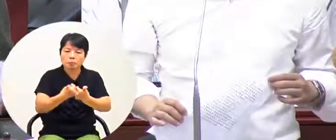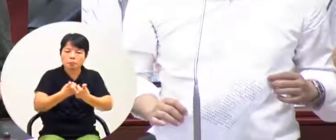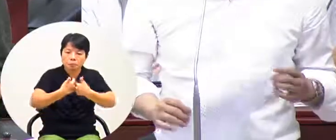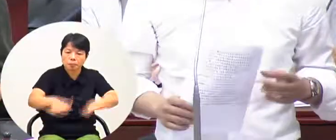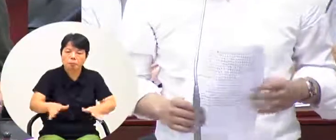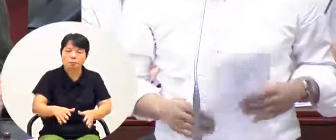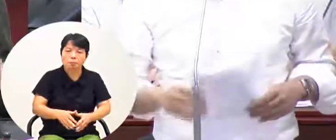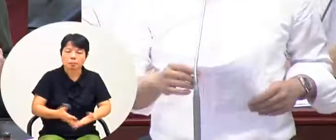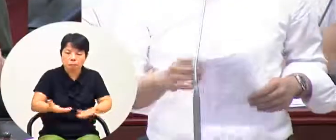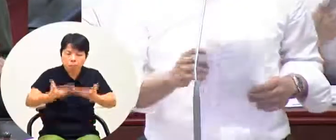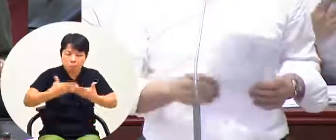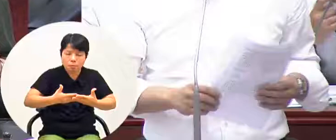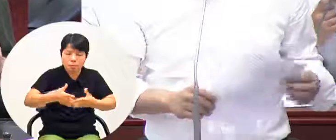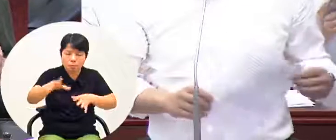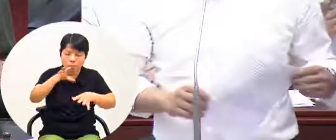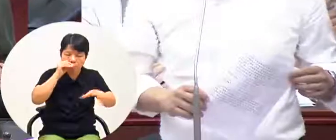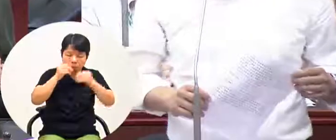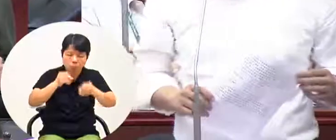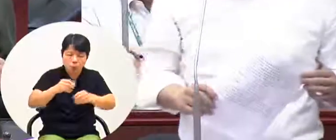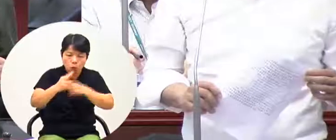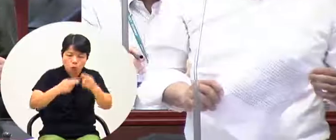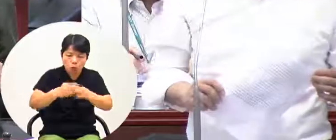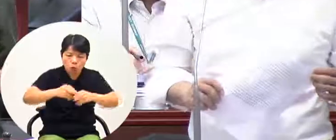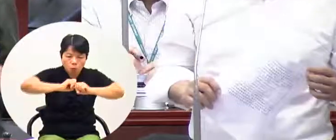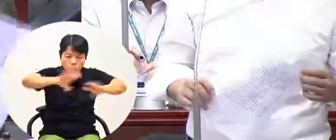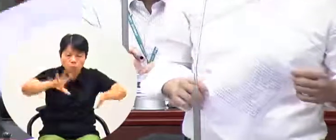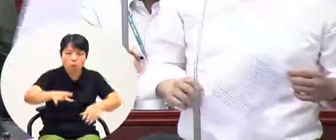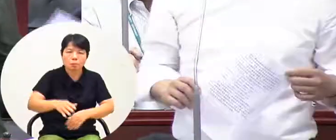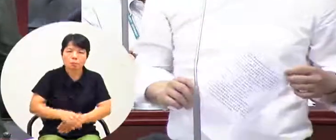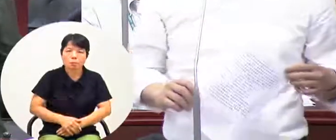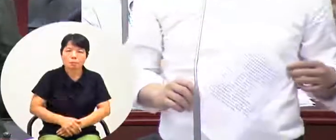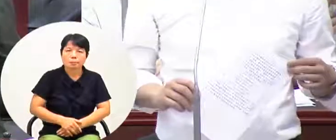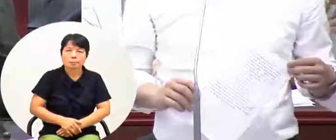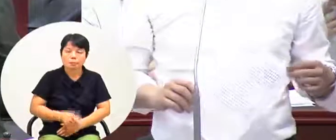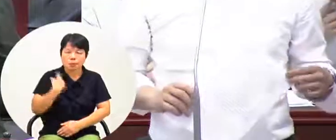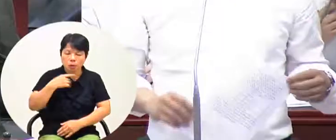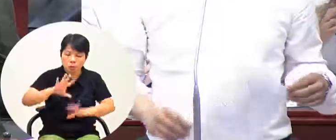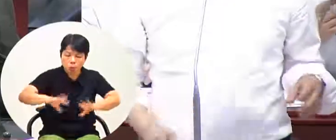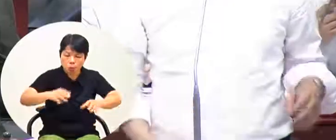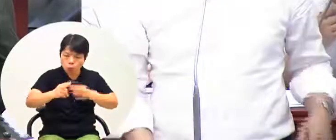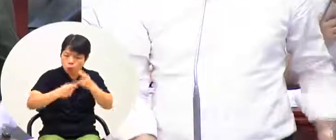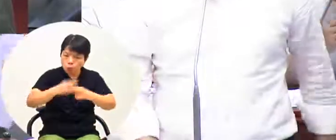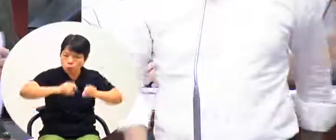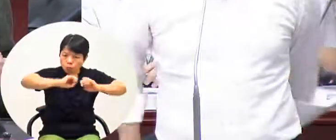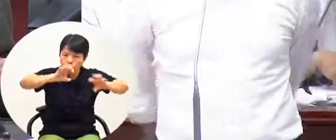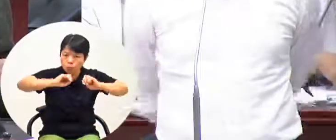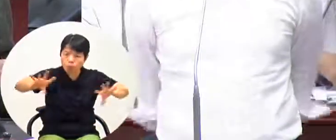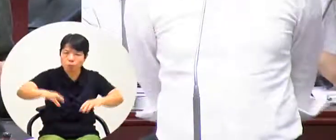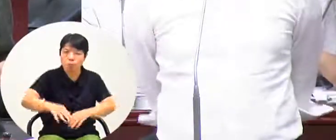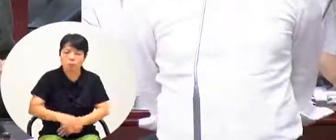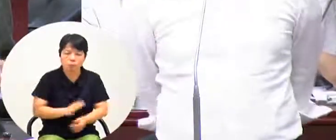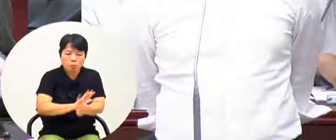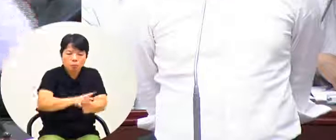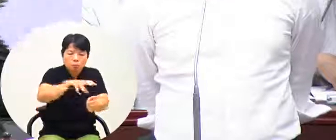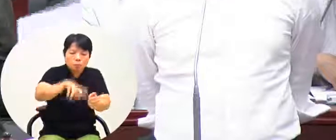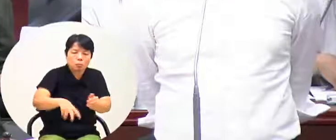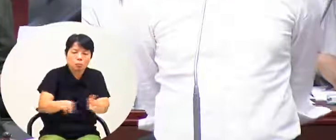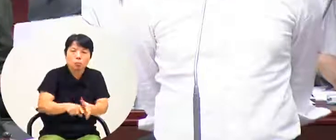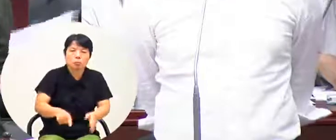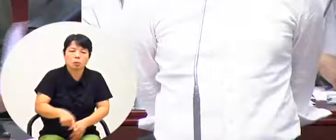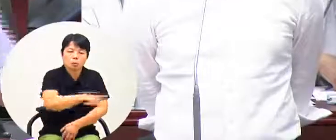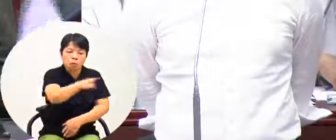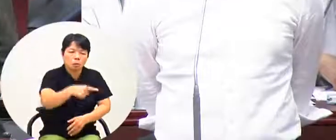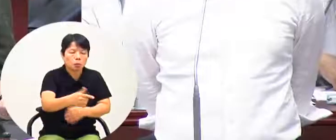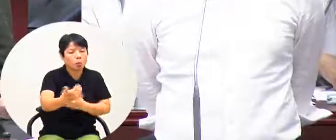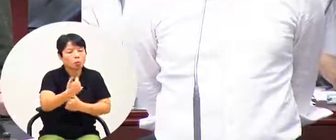家知道， 好的， 好不好？让我了解你的管道是什么样子。 好的， 我们在服务处的服务的时候，一定会有人问到我们这个问题，我们知道怎么